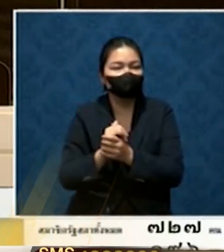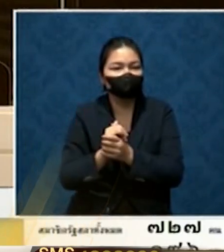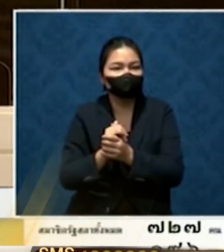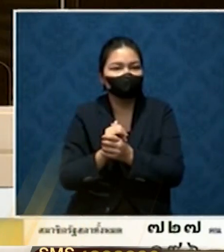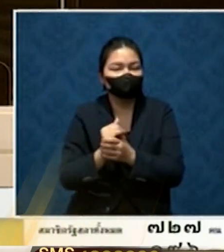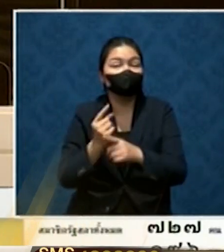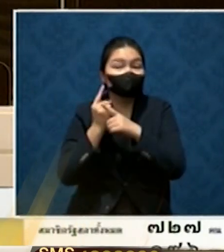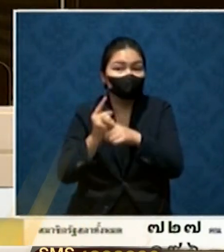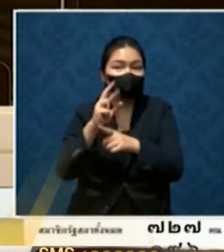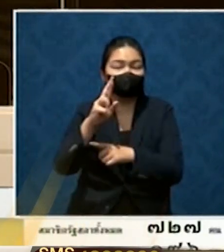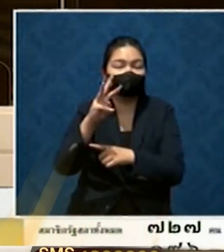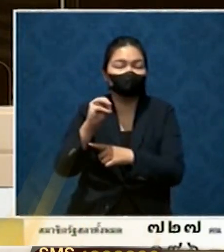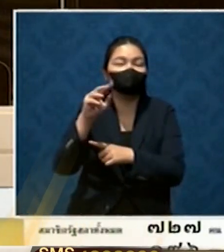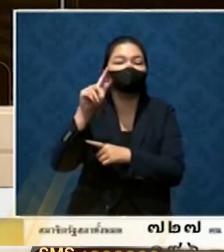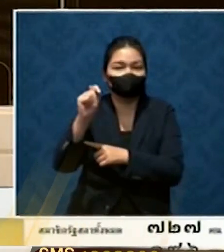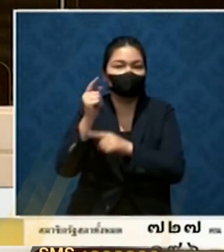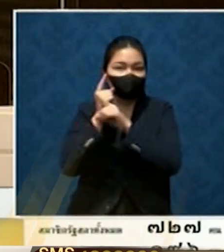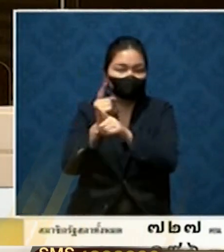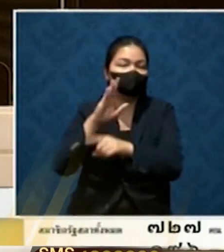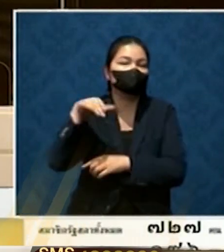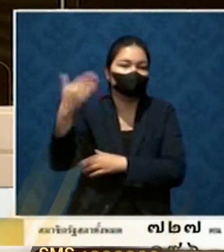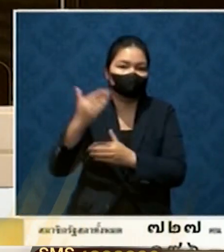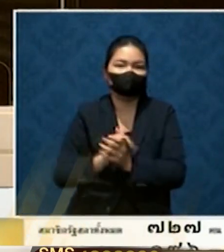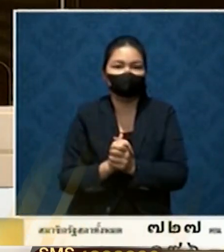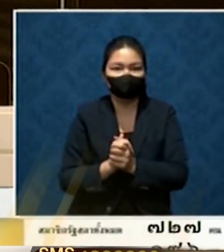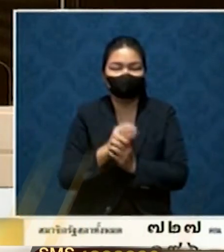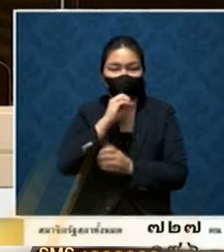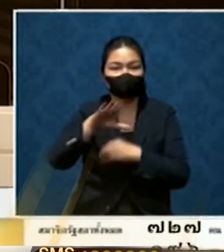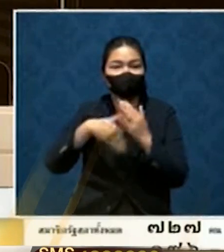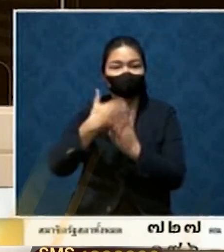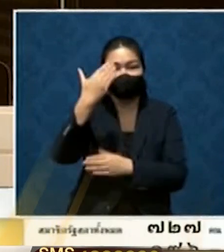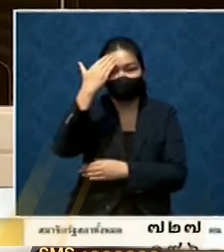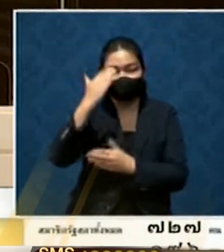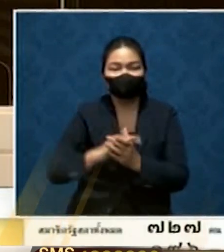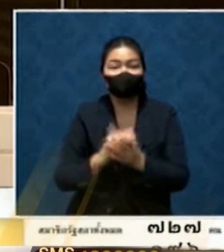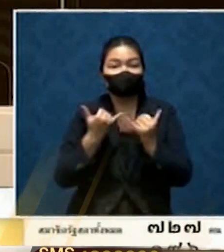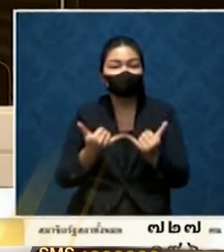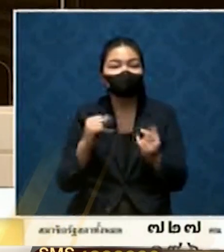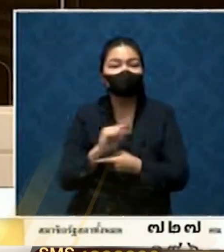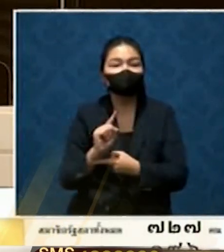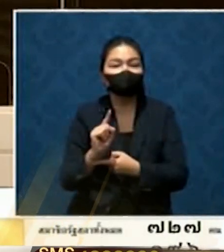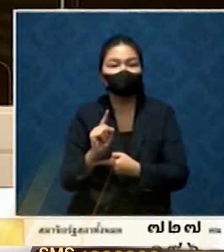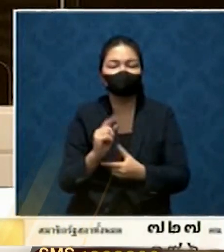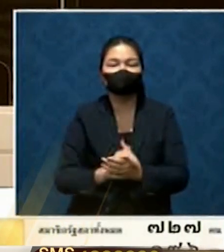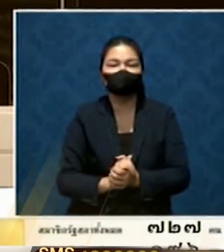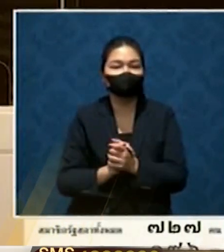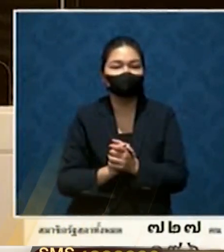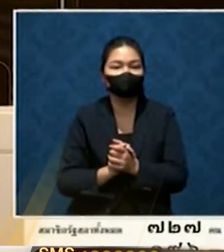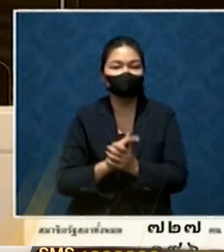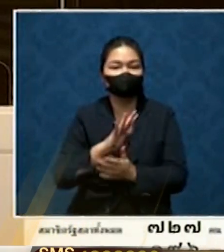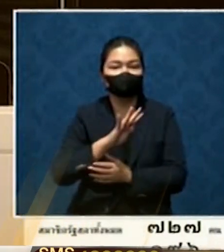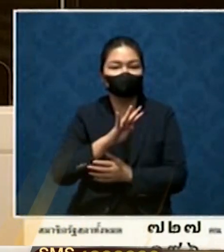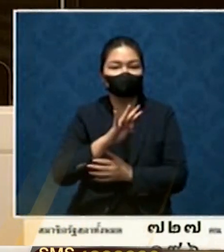ฐมนตรีนะครับก็เรียนให้ทราบถึงกระบวนการที่ดำเนินการครับขณะนี้ผู้มาลงชื่